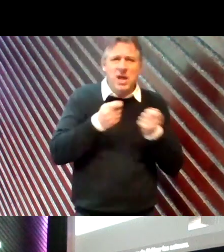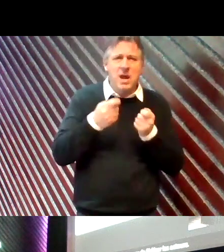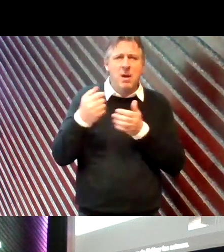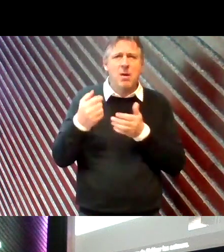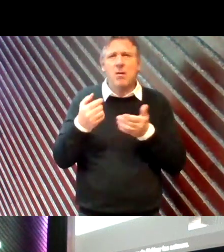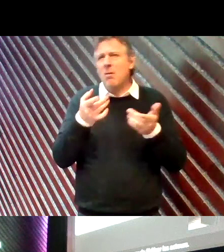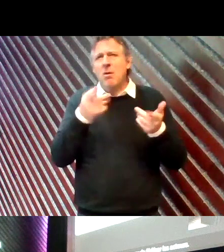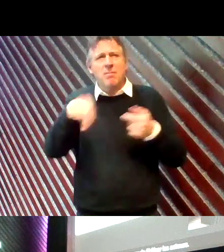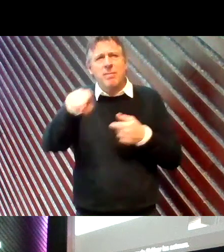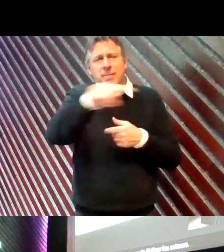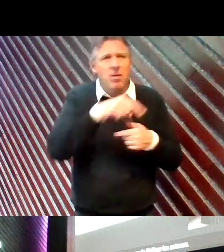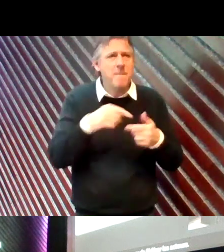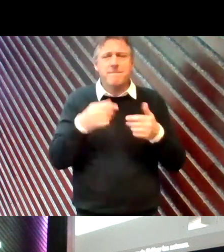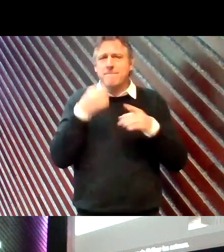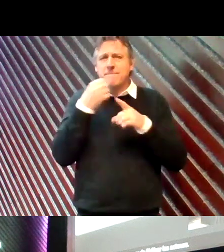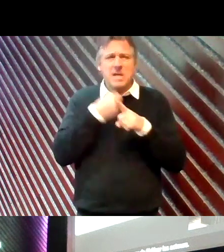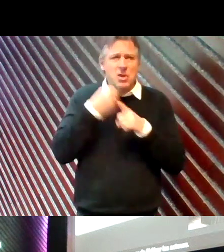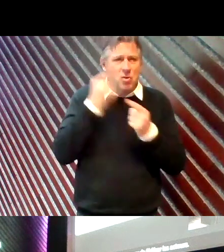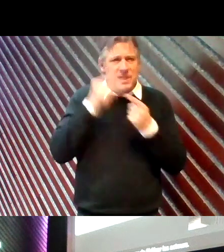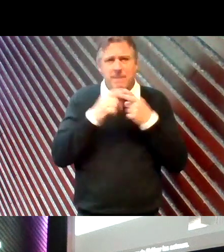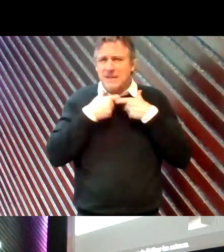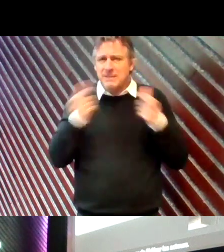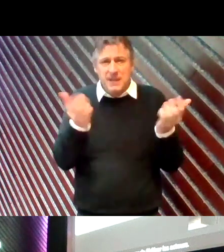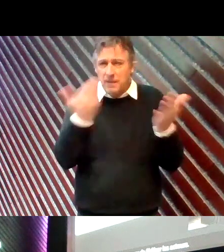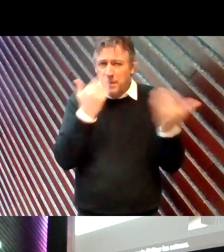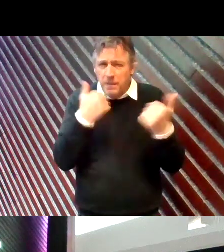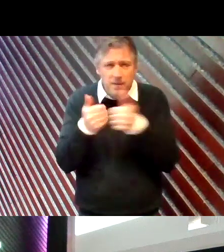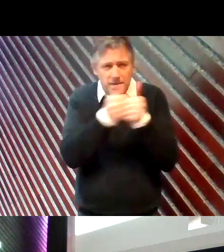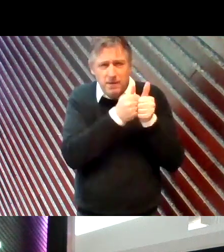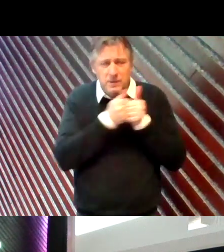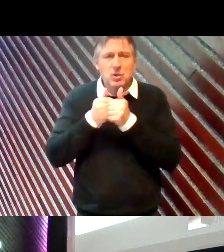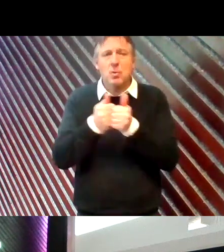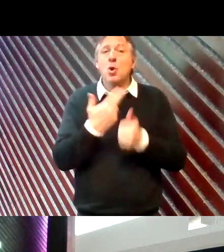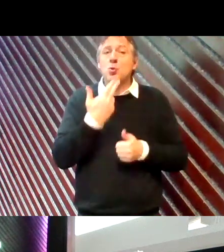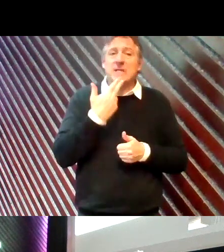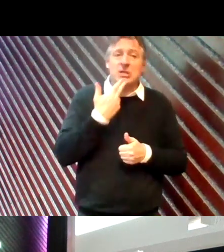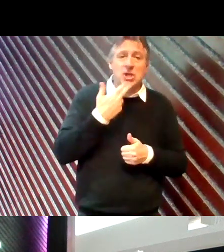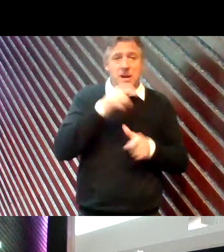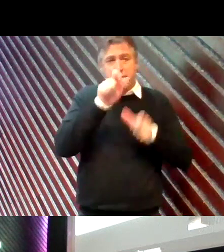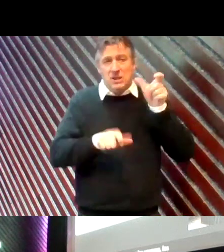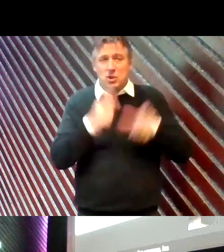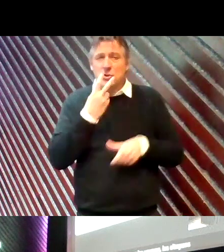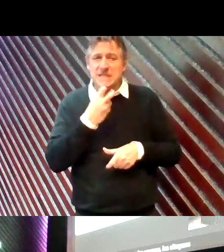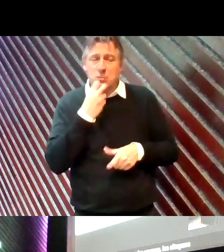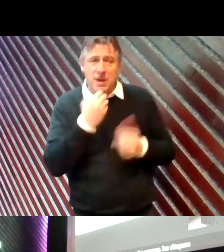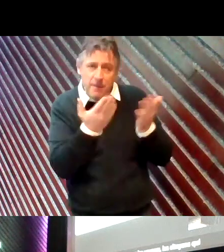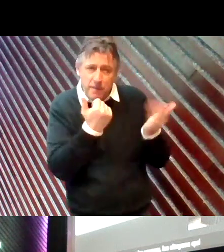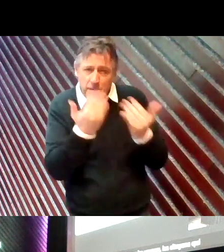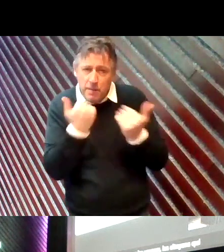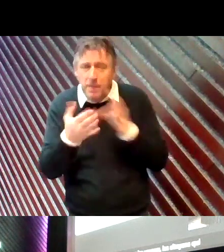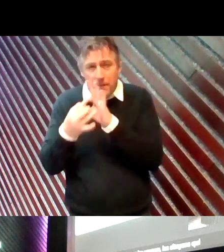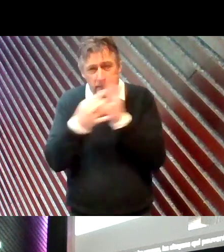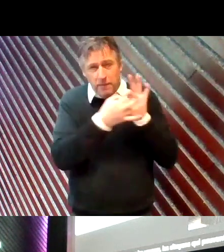acteurs existants de l'accessibilité mais aussi tous les usagers les citoyens qui peuvent alors c'est un peu